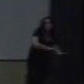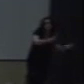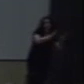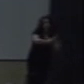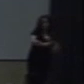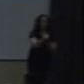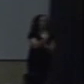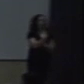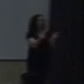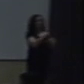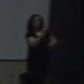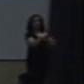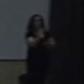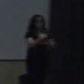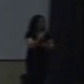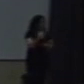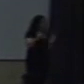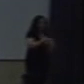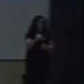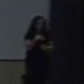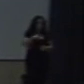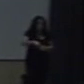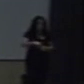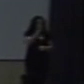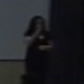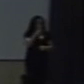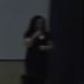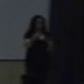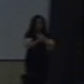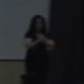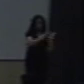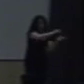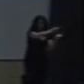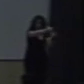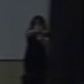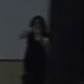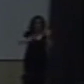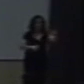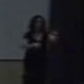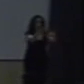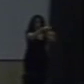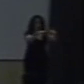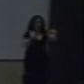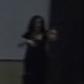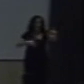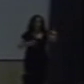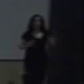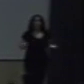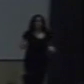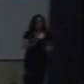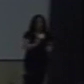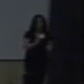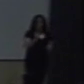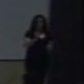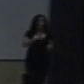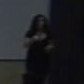dia tenen per triar 10 llocs diferents on anar, no. És a dir, els barris de Barcelona poden passar setmanes